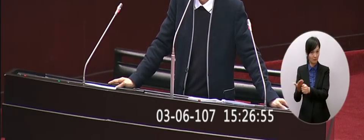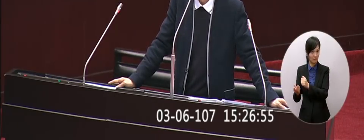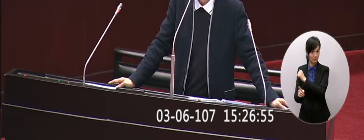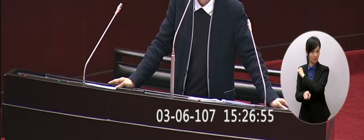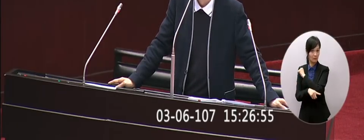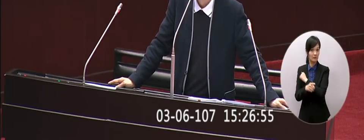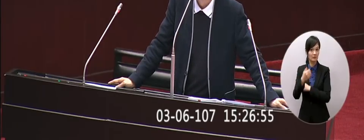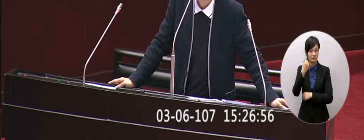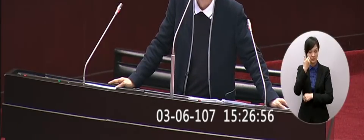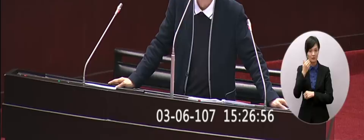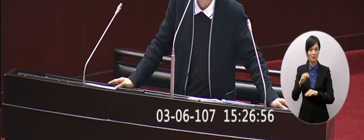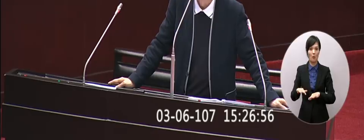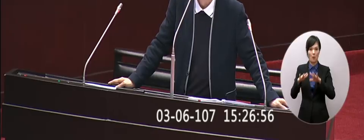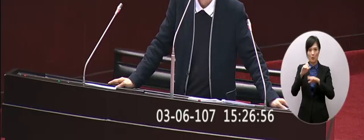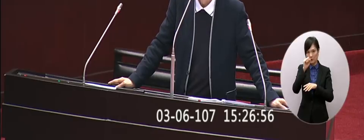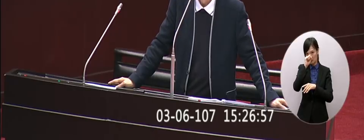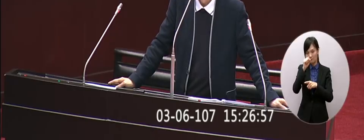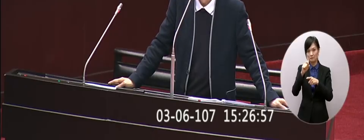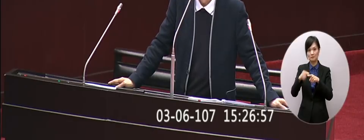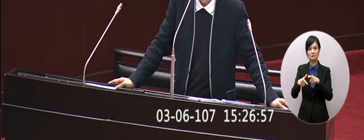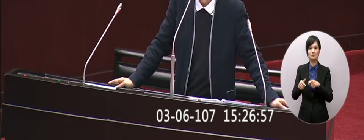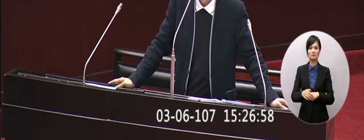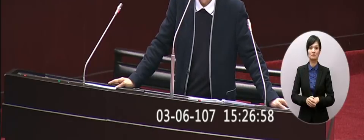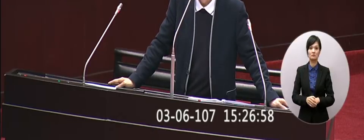其实当时汤姆森就发现